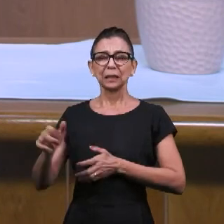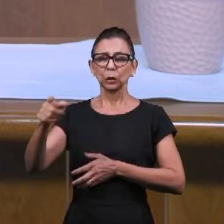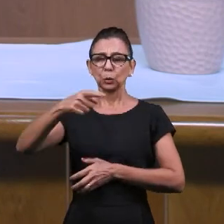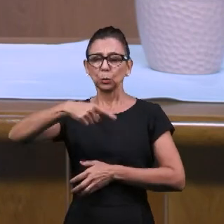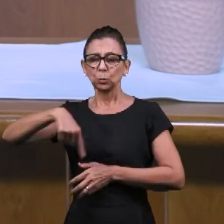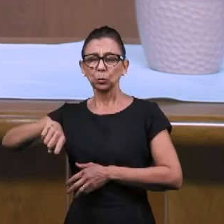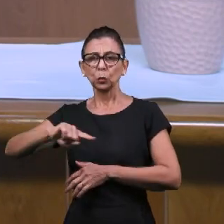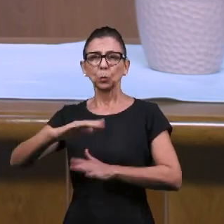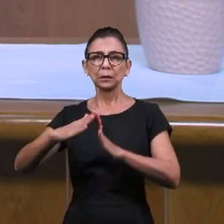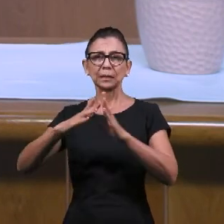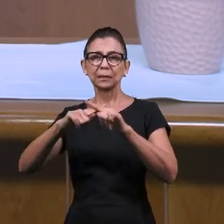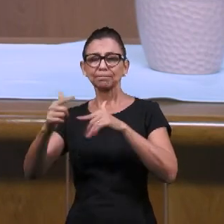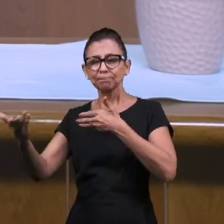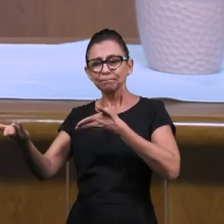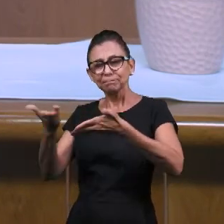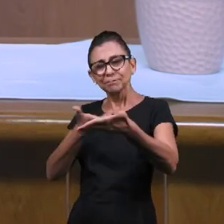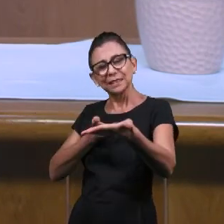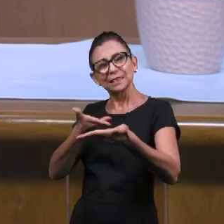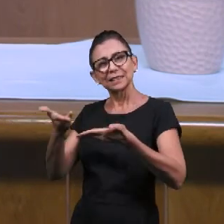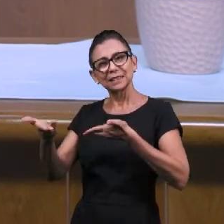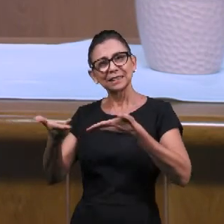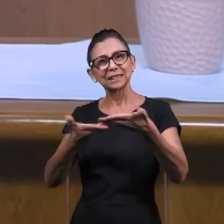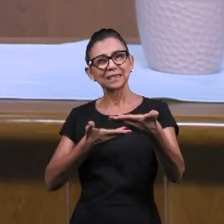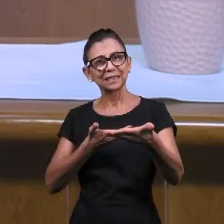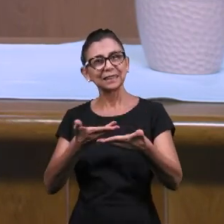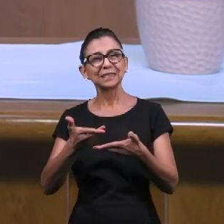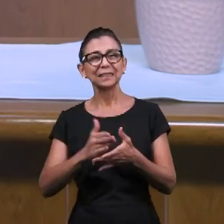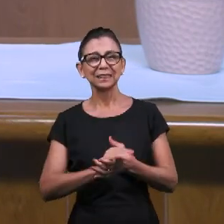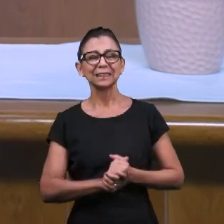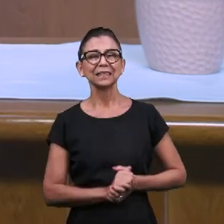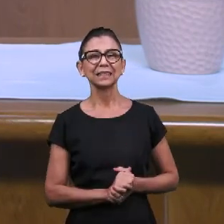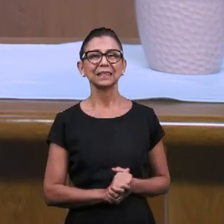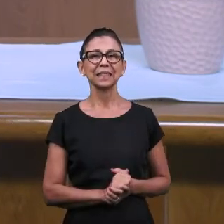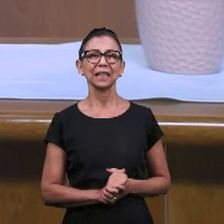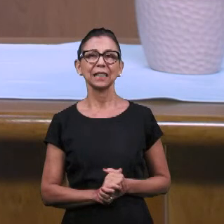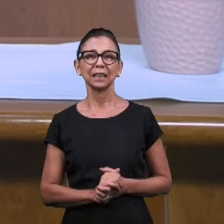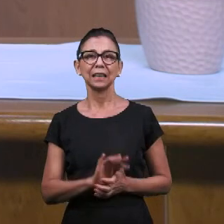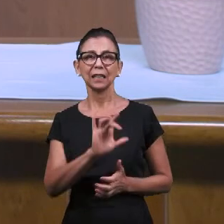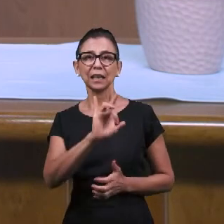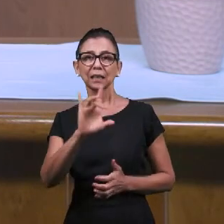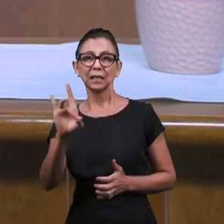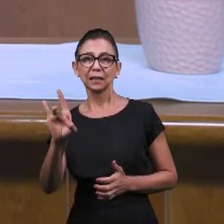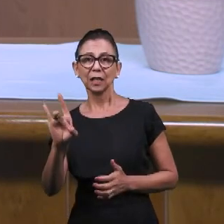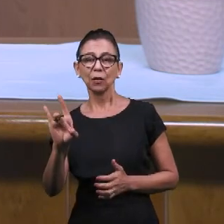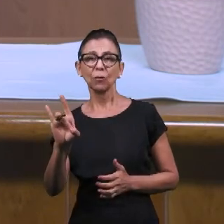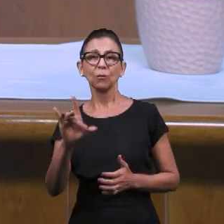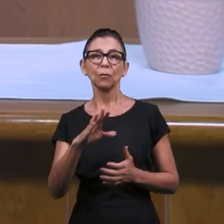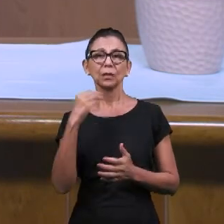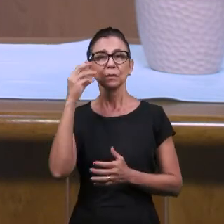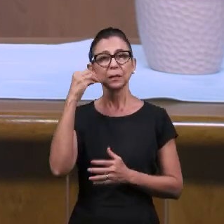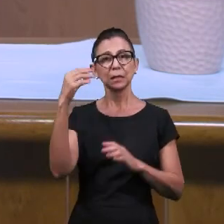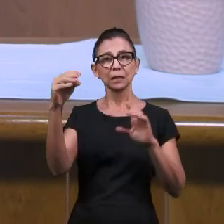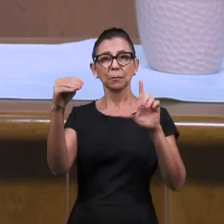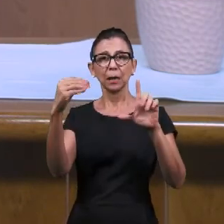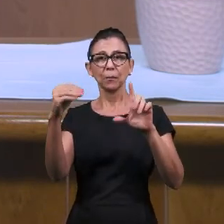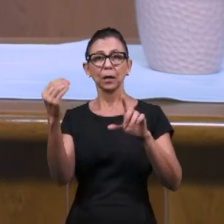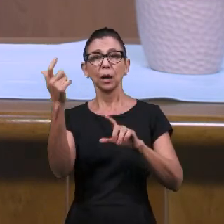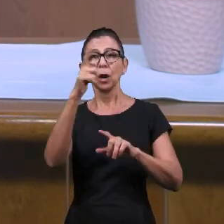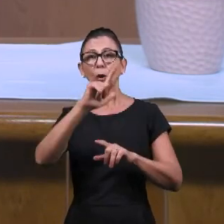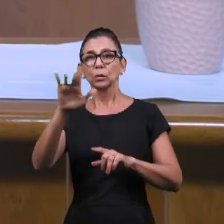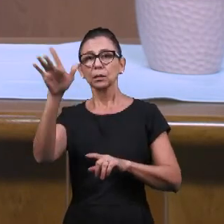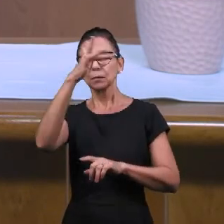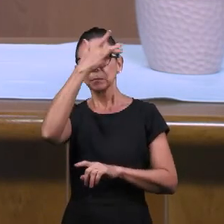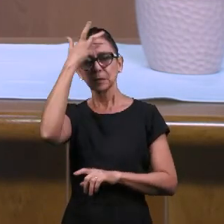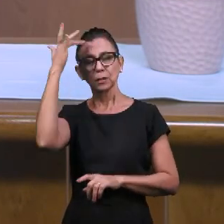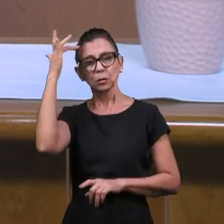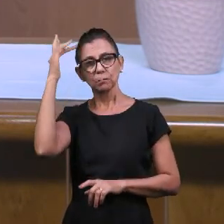мы могли вместе, вовлеченными со всеми церквями, делиться своим